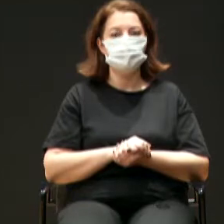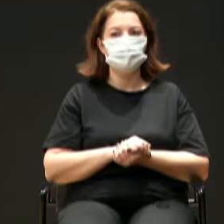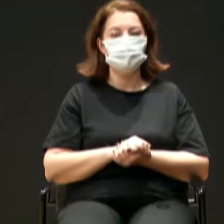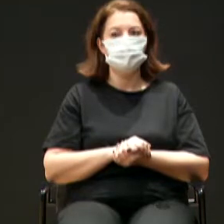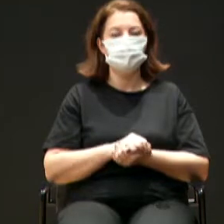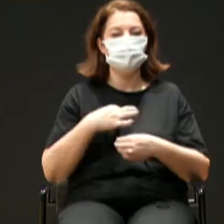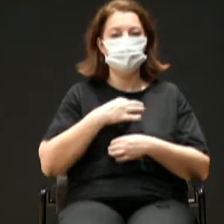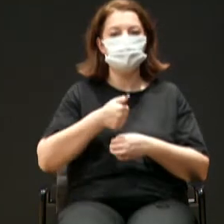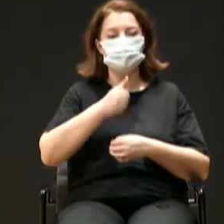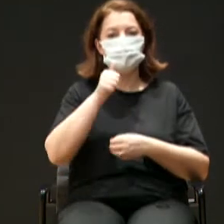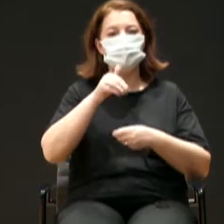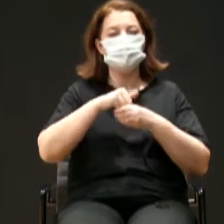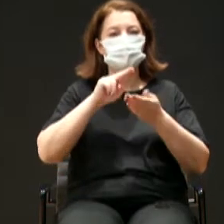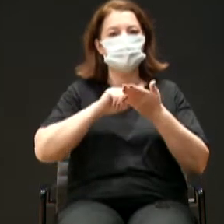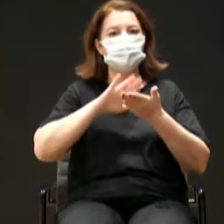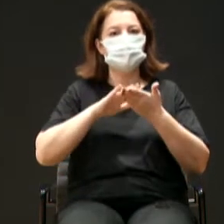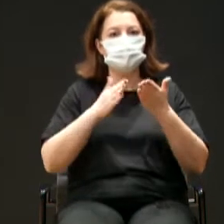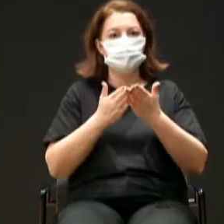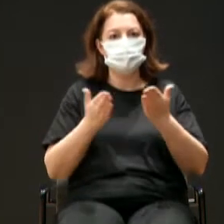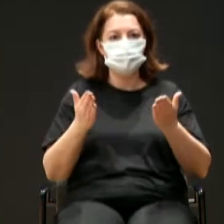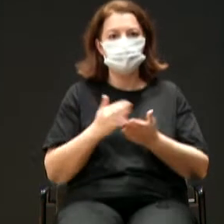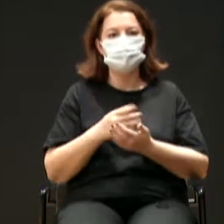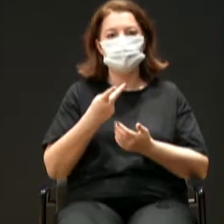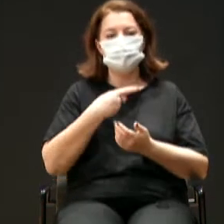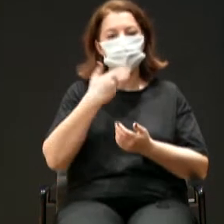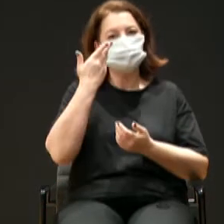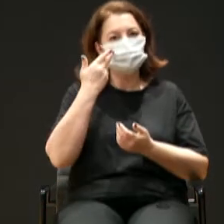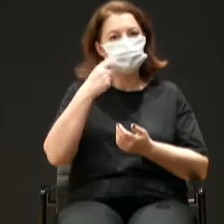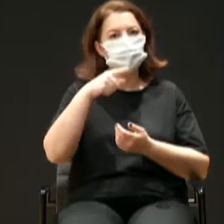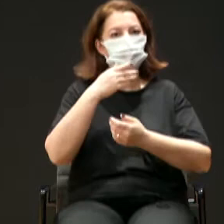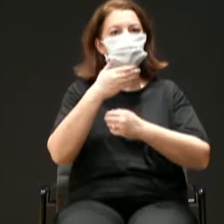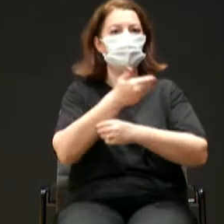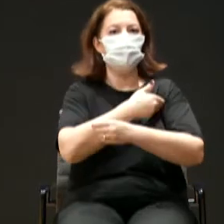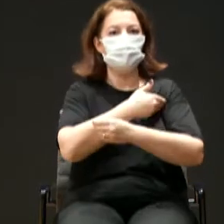Sayın Başkan, değerli meclis üyesi arkadaşlar, bizi izleyen vatandaşlarımız.